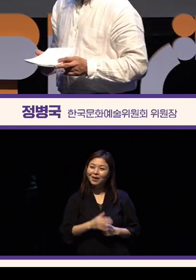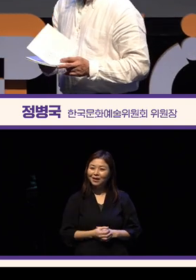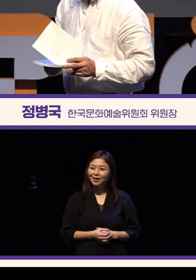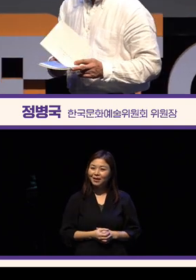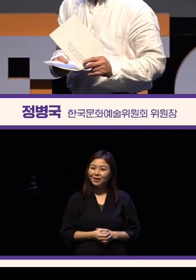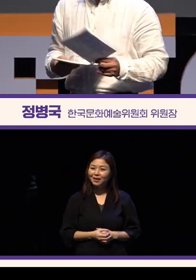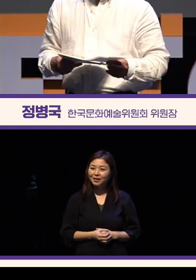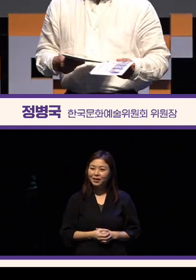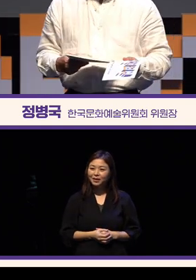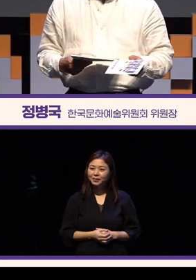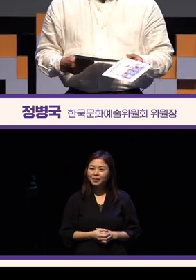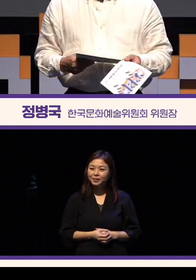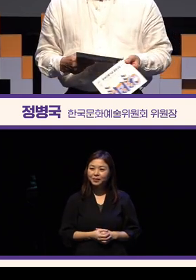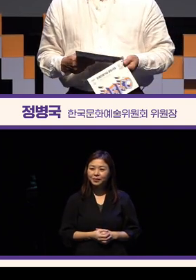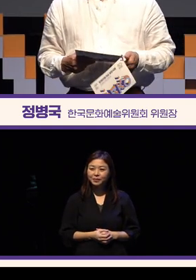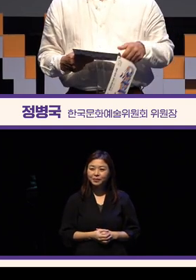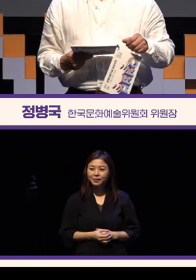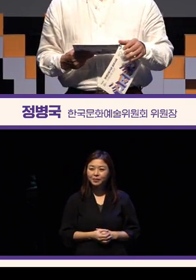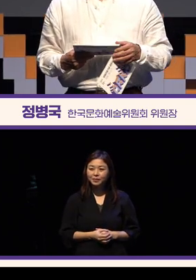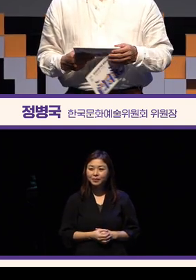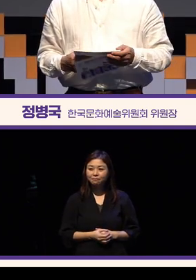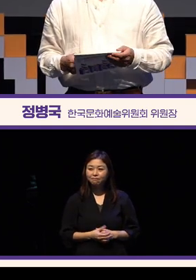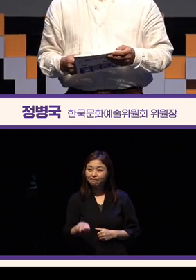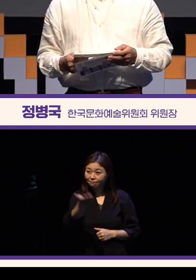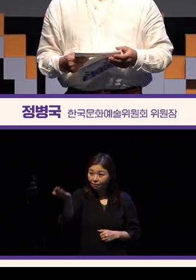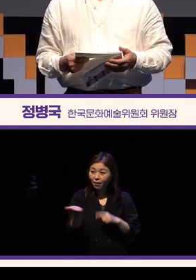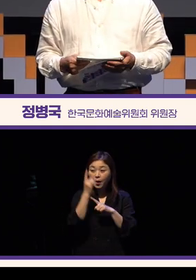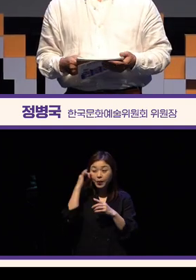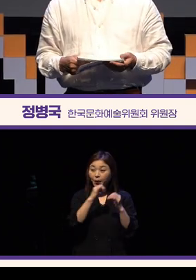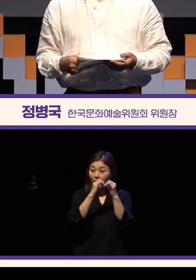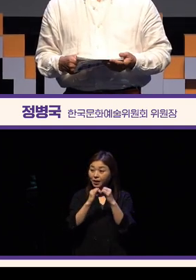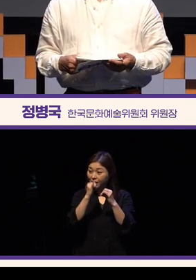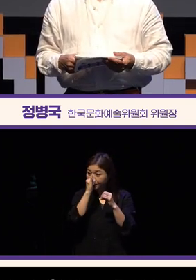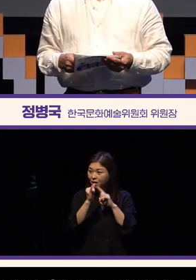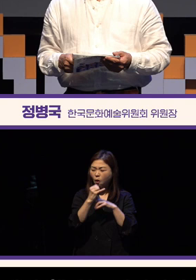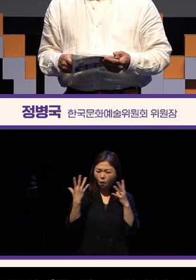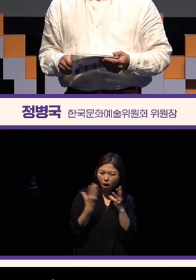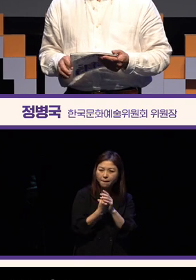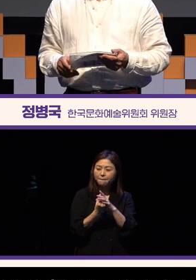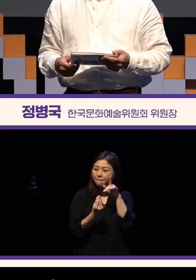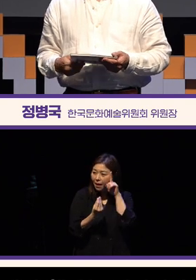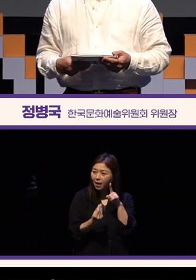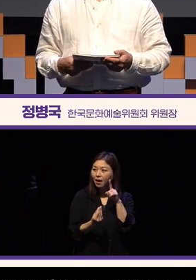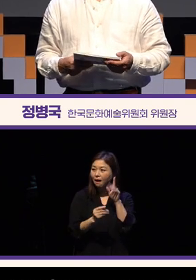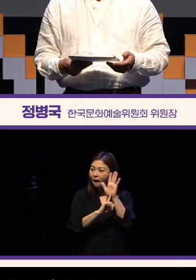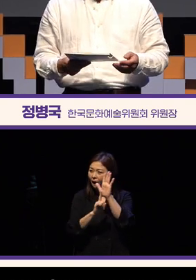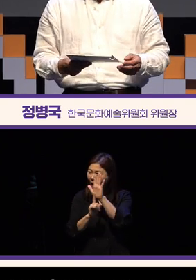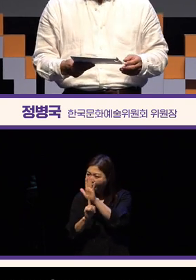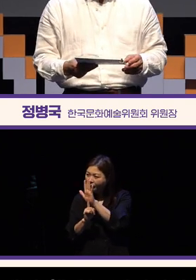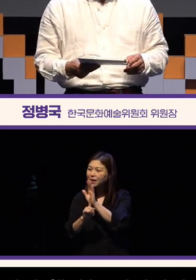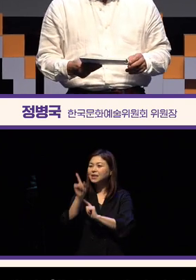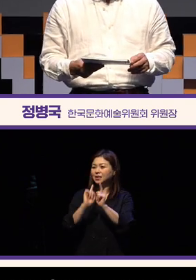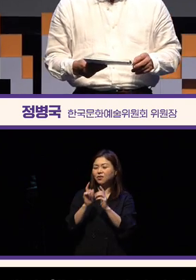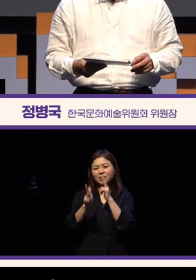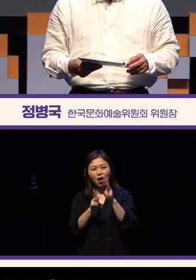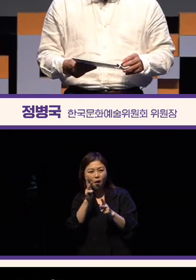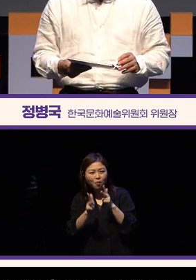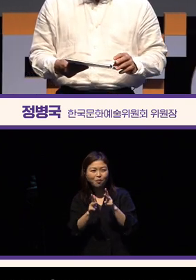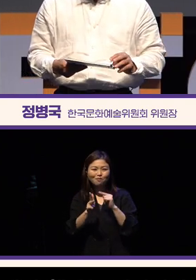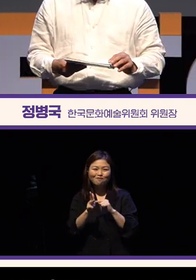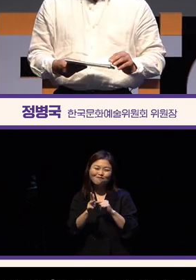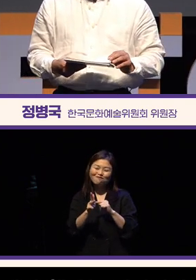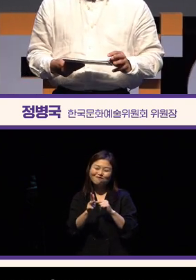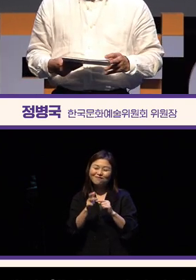것입니다. 아마 모두가 동의하는 완벽한 공모 사업은 있을 수가 없을 것입니다.